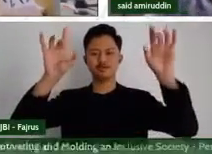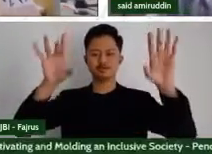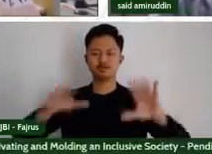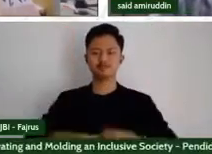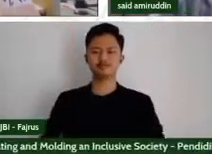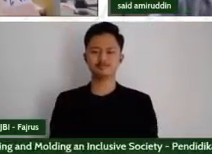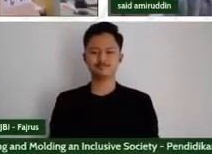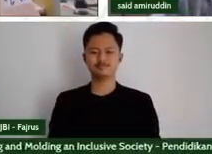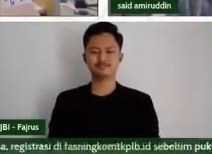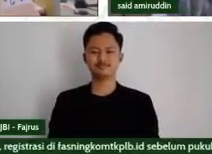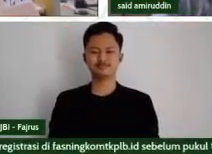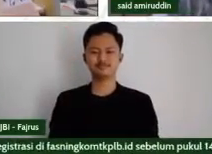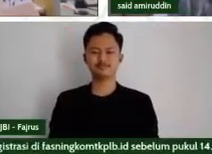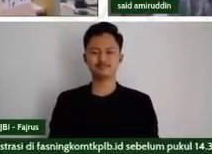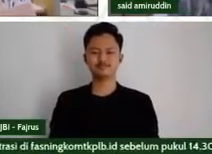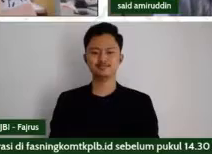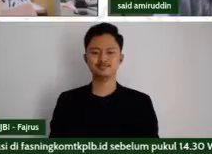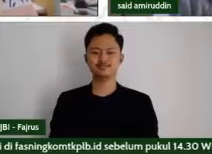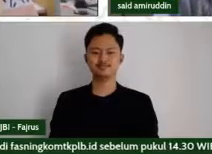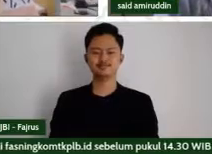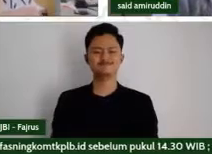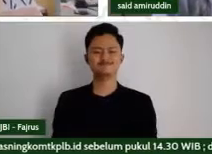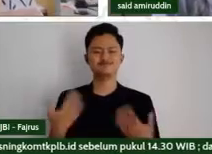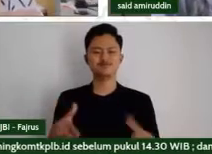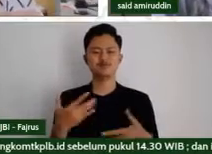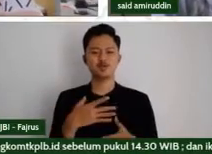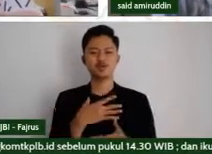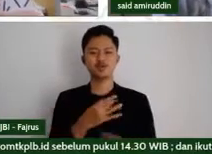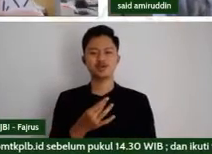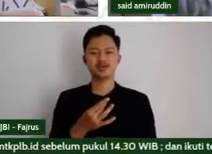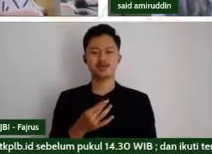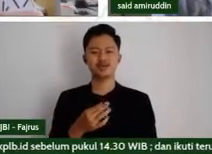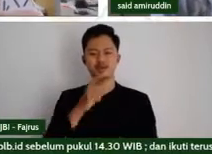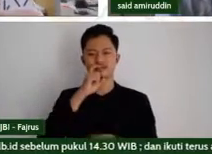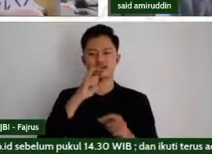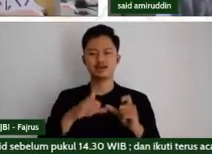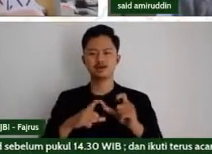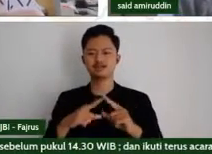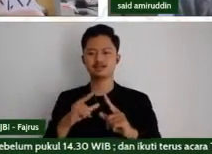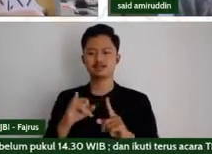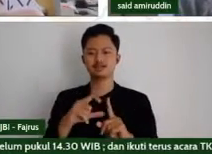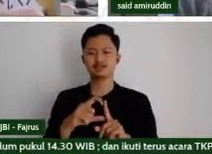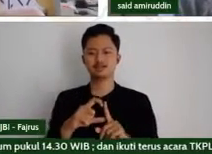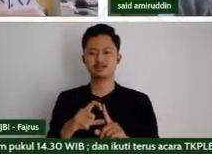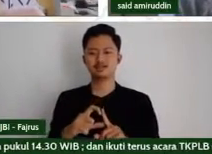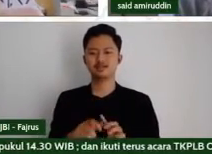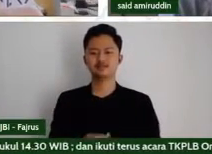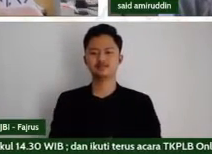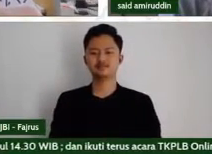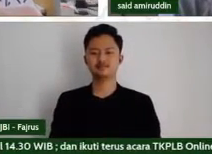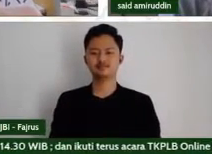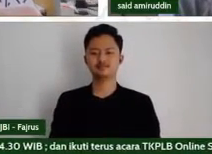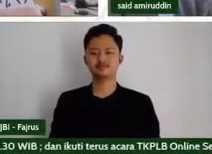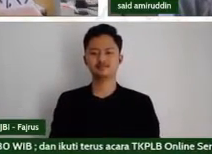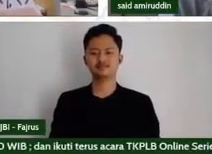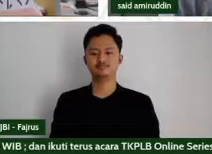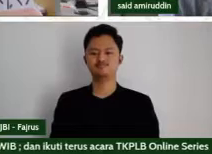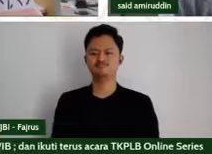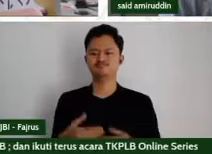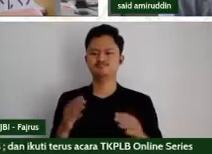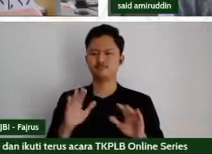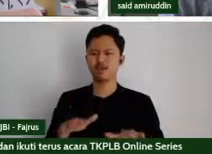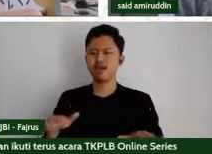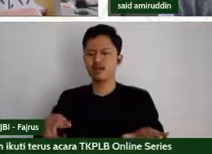Waalaikumsalam warahmatullahi wabarakatuh. Menarik sekali apa yang disampaikan oleh Pak Said Amiruddin ya. Jadi bagaimana anak-anak yang